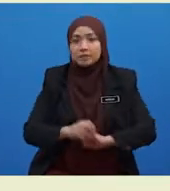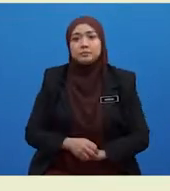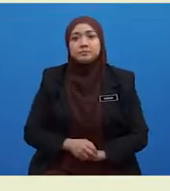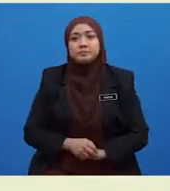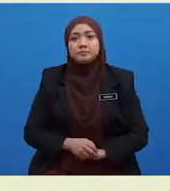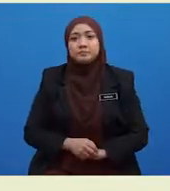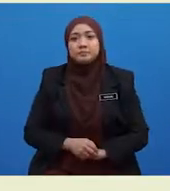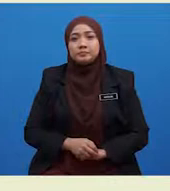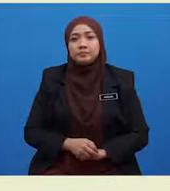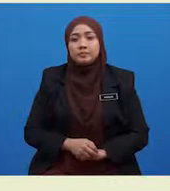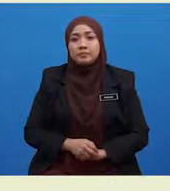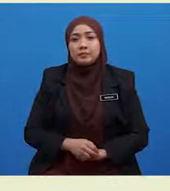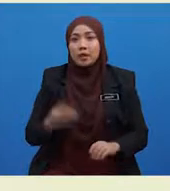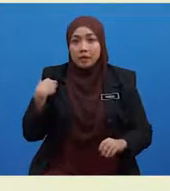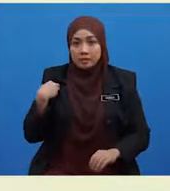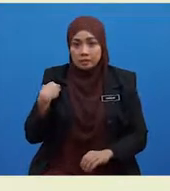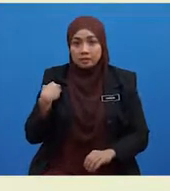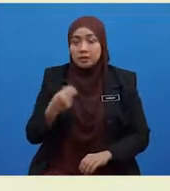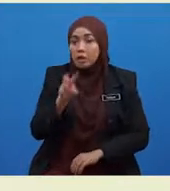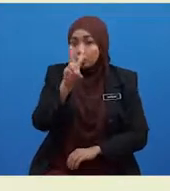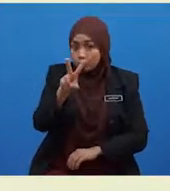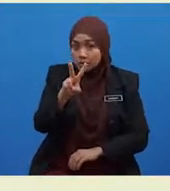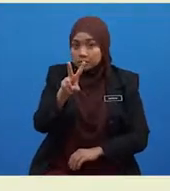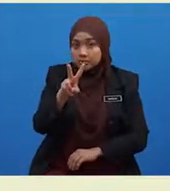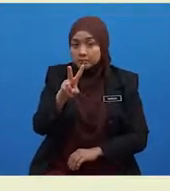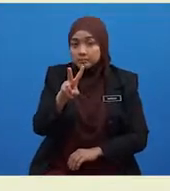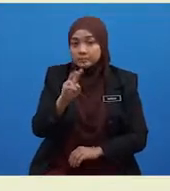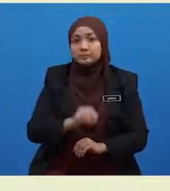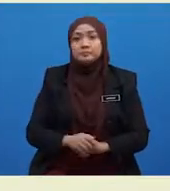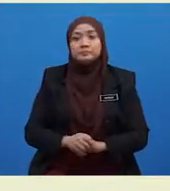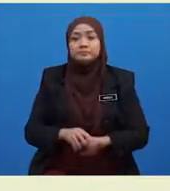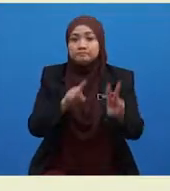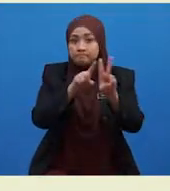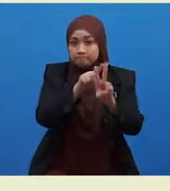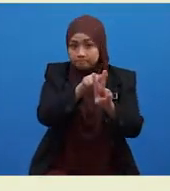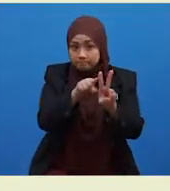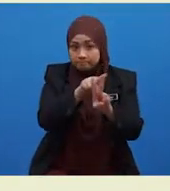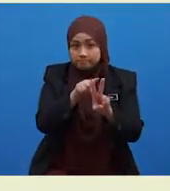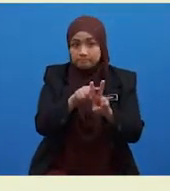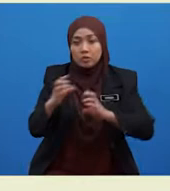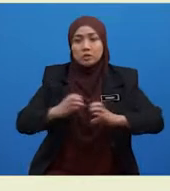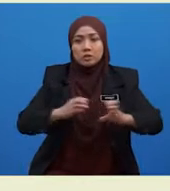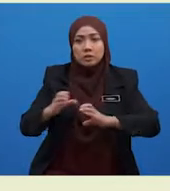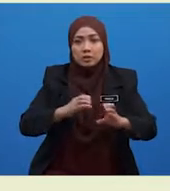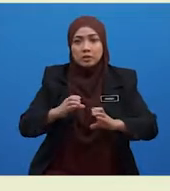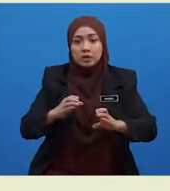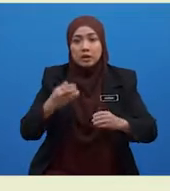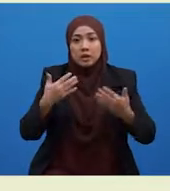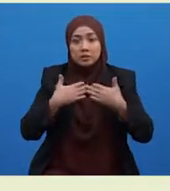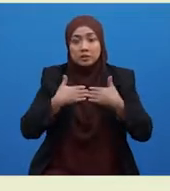Kecergasan fizikal dibahagi kepada 2 kategori, iaitu kecergasan berlandaskan